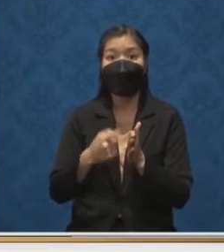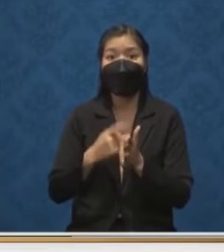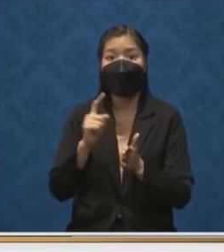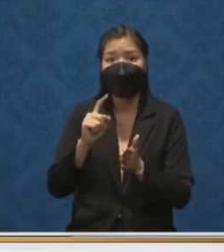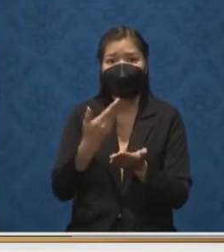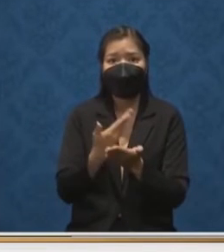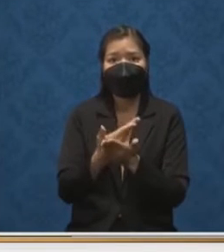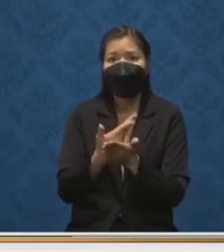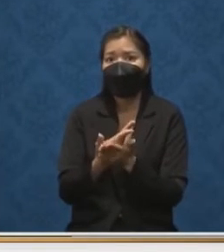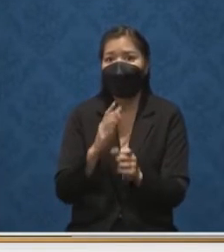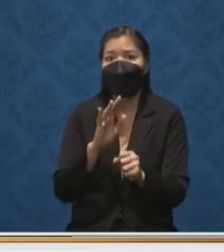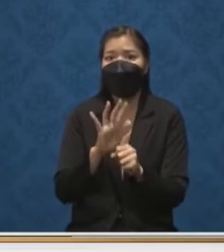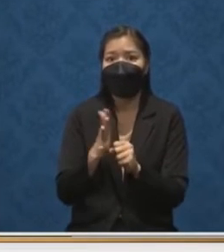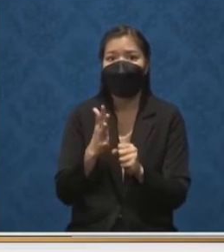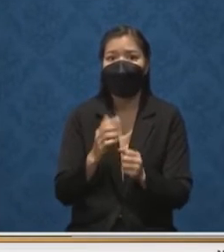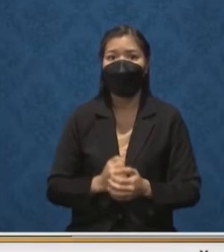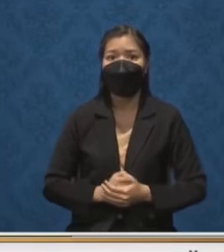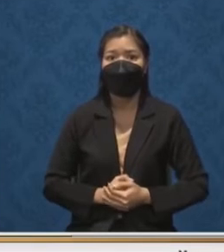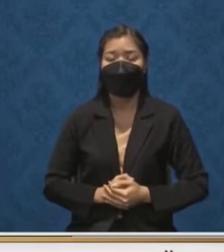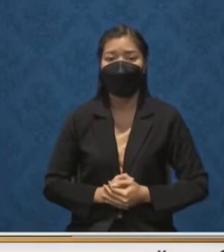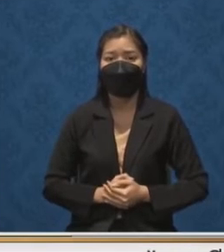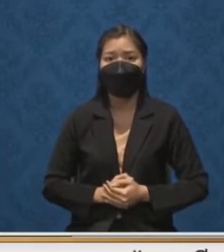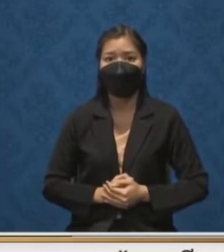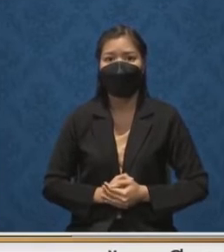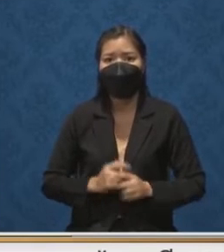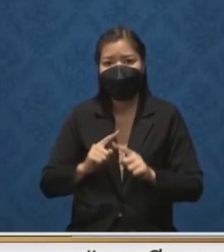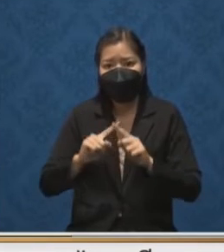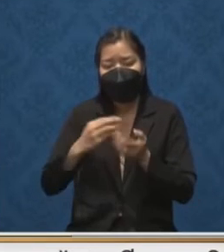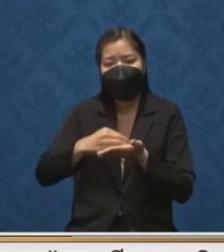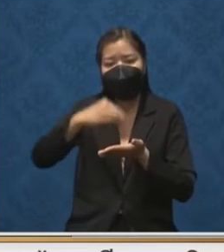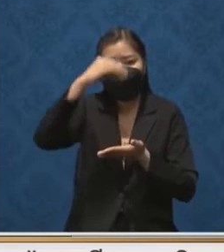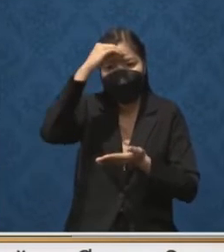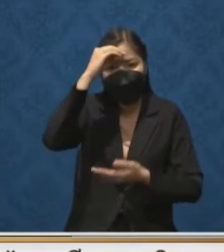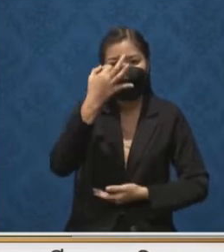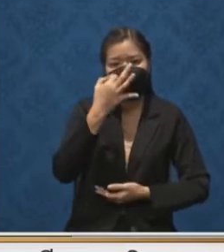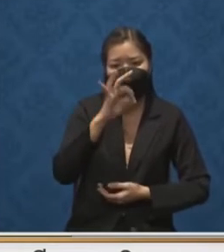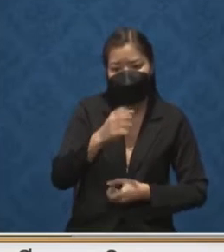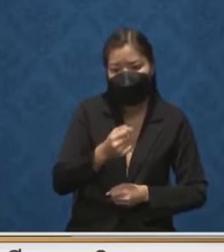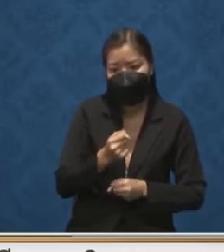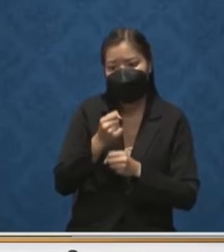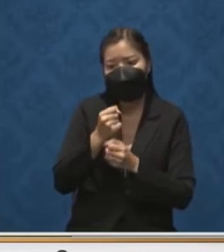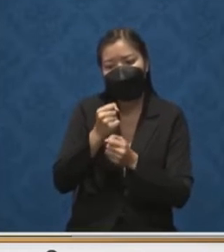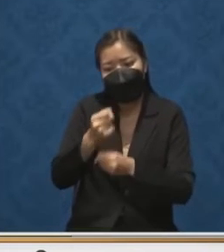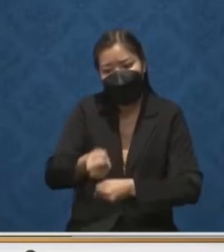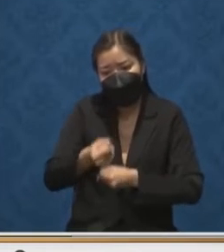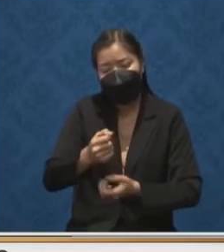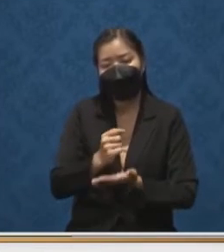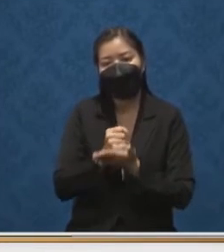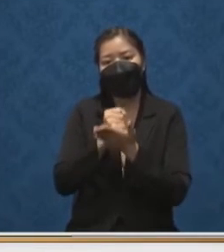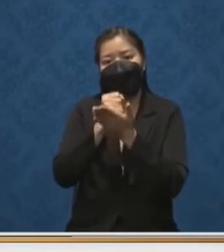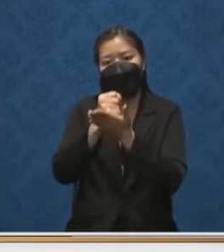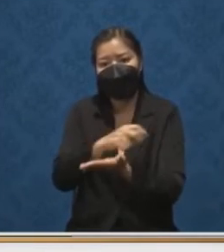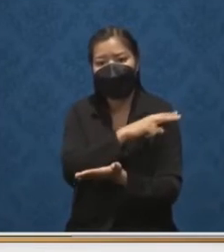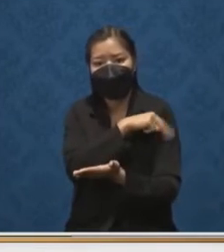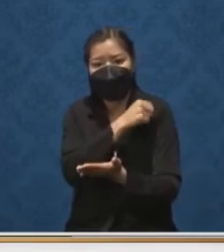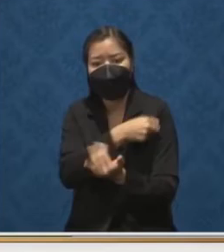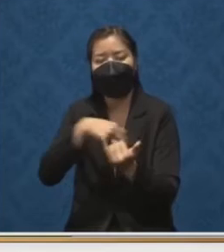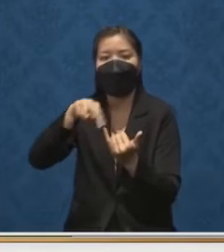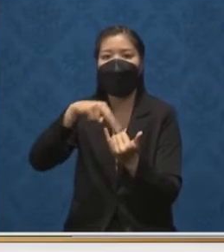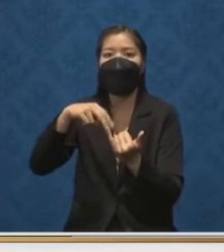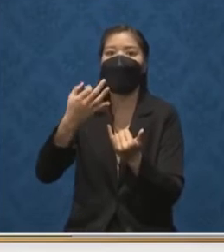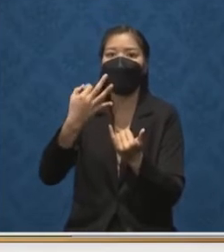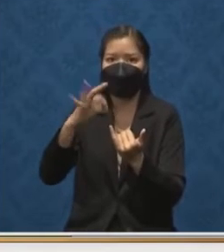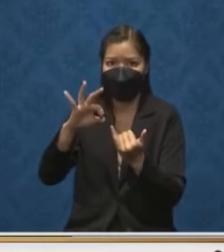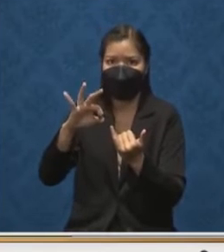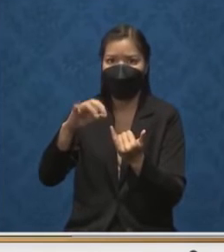พอทั้งที่จริงๆแล้วเนี่ยเรื่องของการศึกษาฟรีเรื่องของการช่วยเกษตรกรเรื่องของการรักษาพยาบาลฟรีเนี่ยนะครับเป็นหน้า